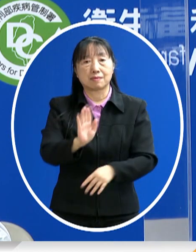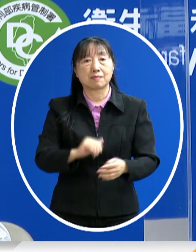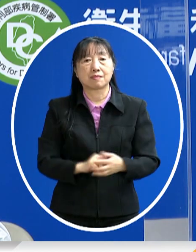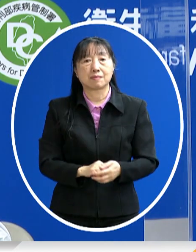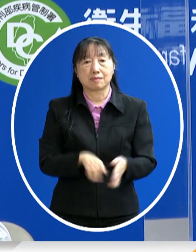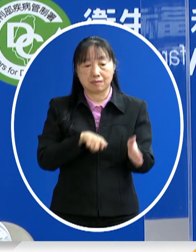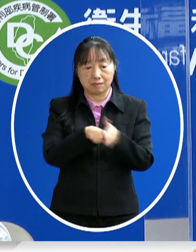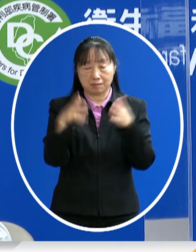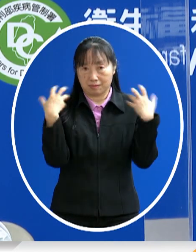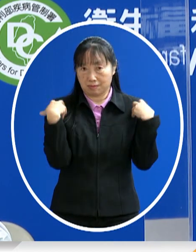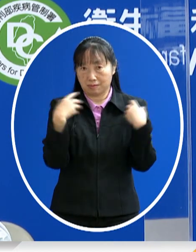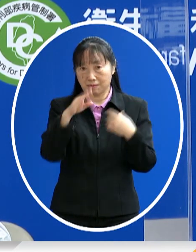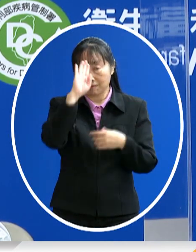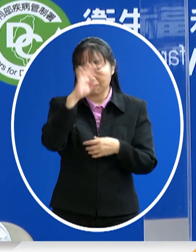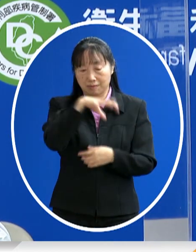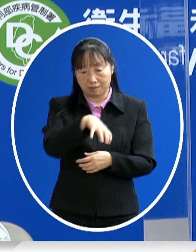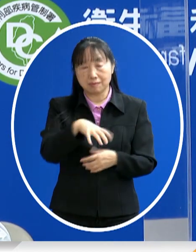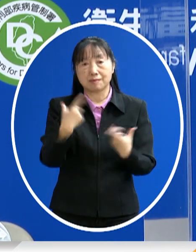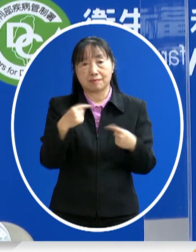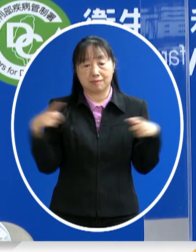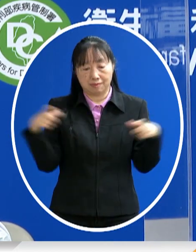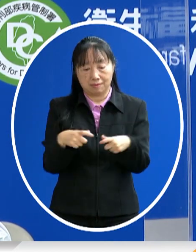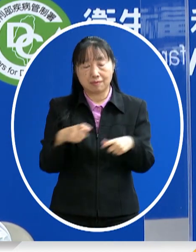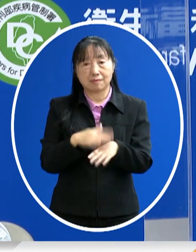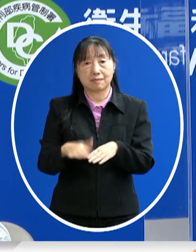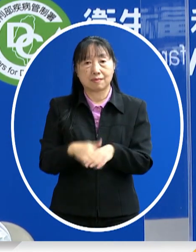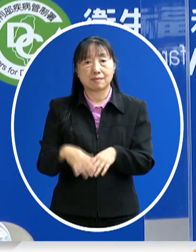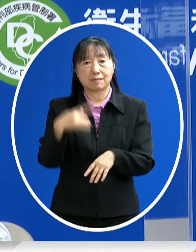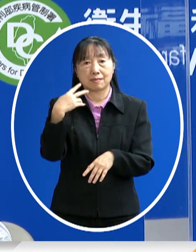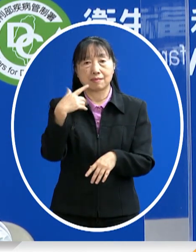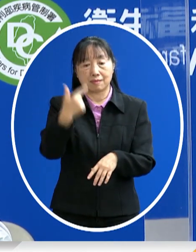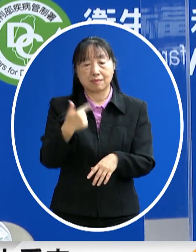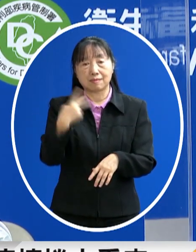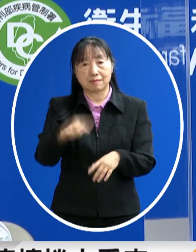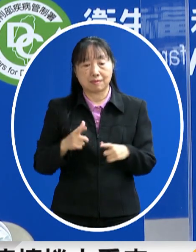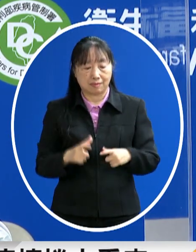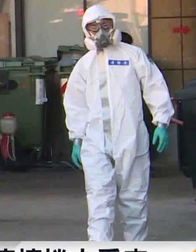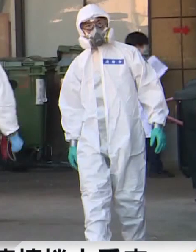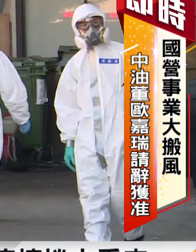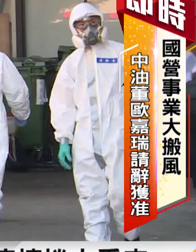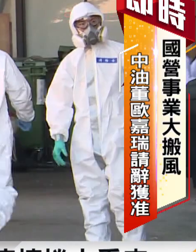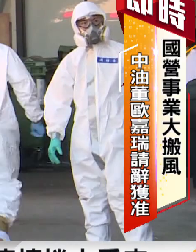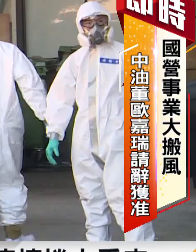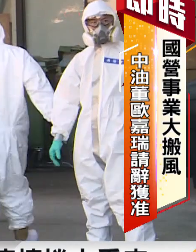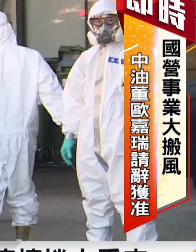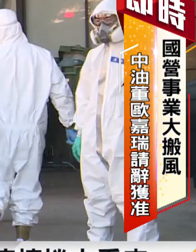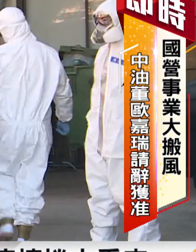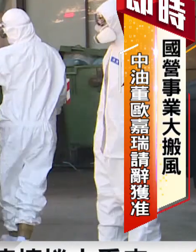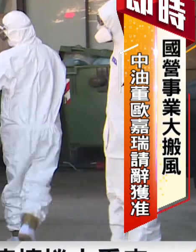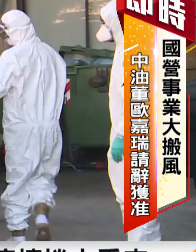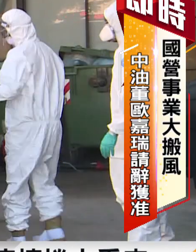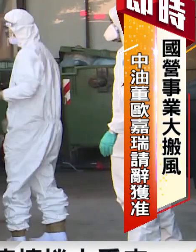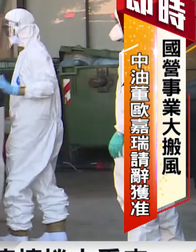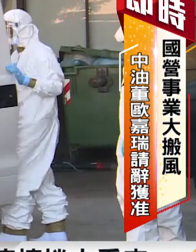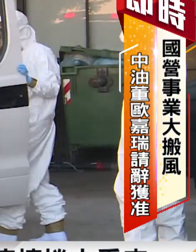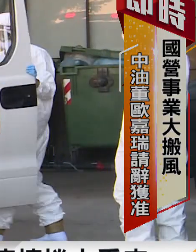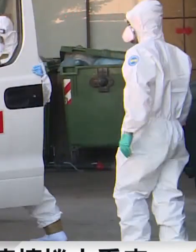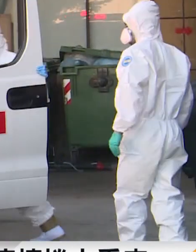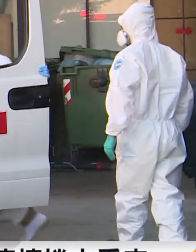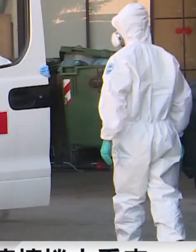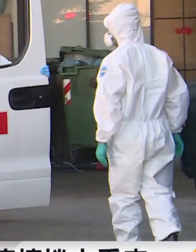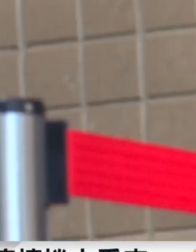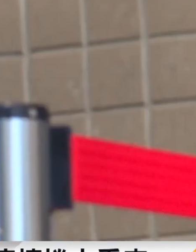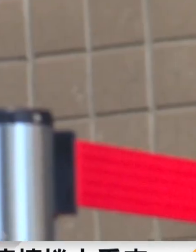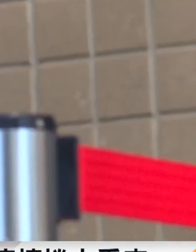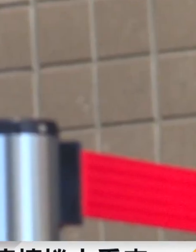责的病房我们也先缩小规模，然后逐渐再放大。 布桃回归防疫团队秉持最高防疫原则，小